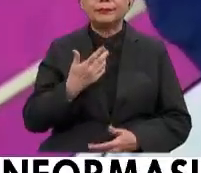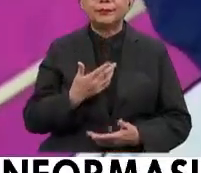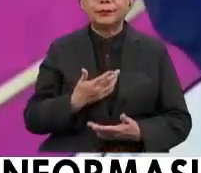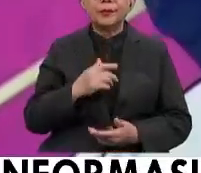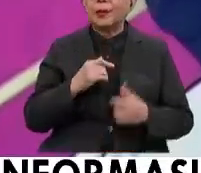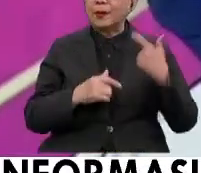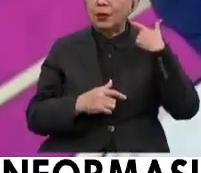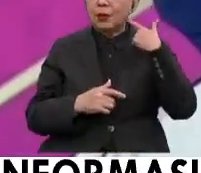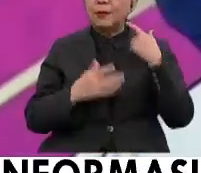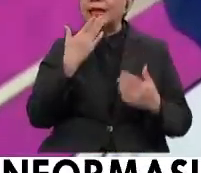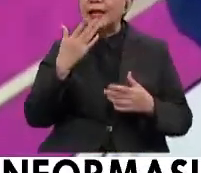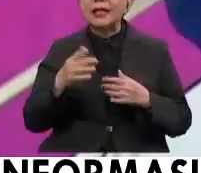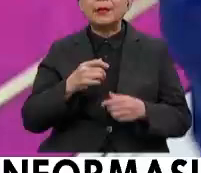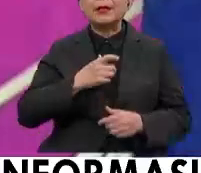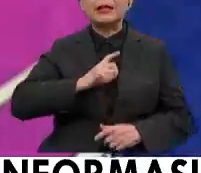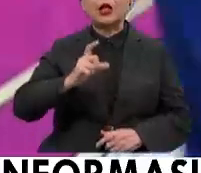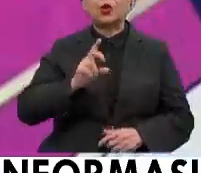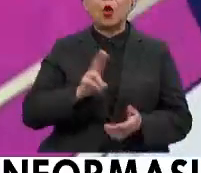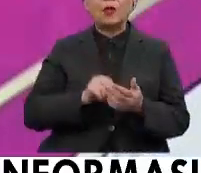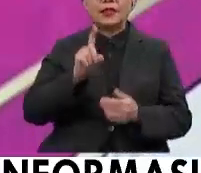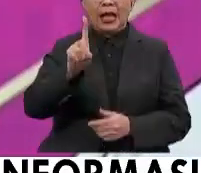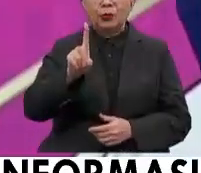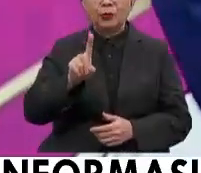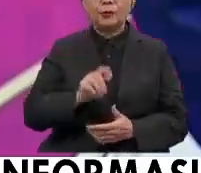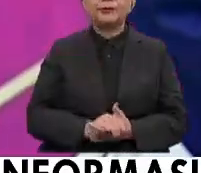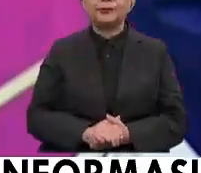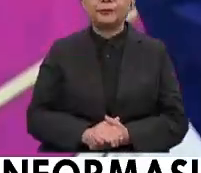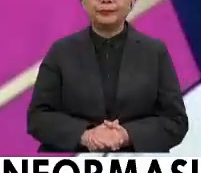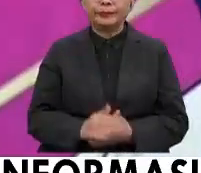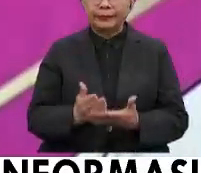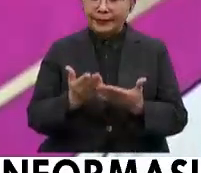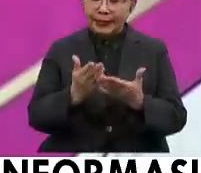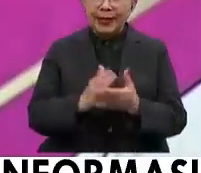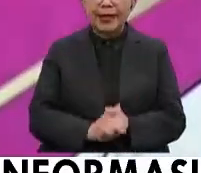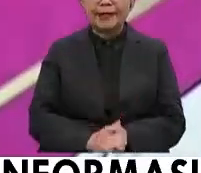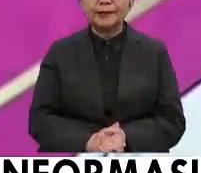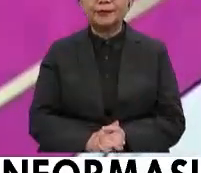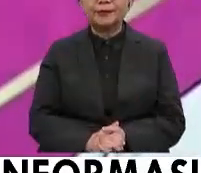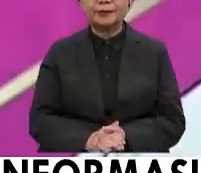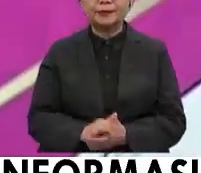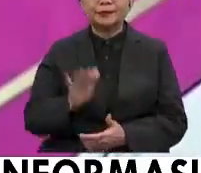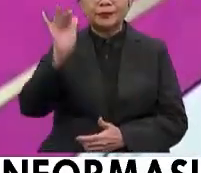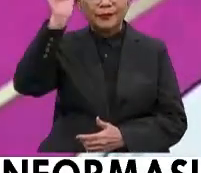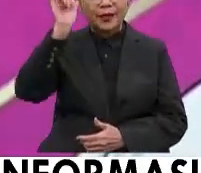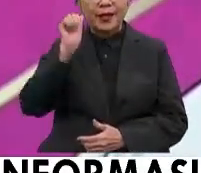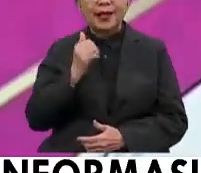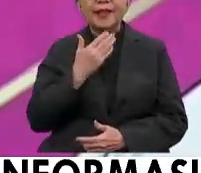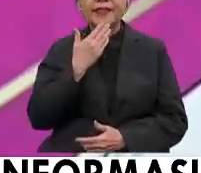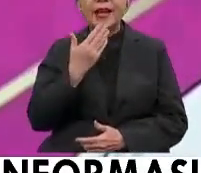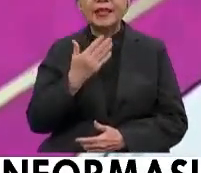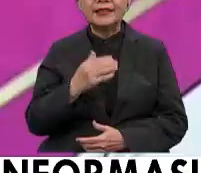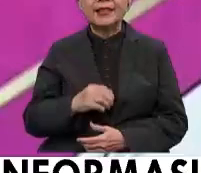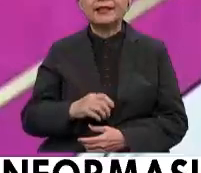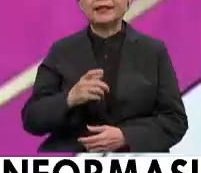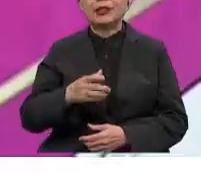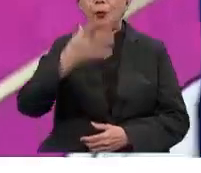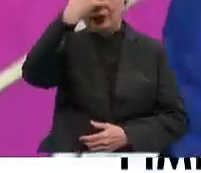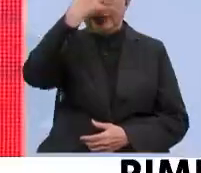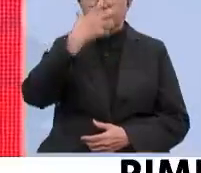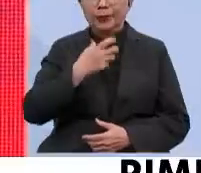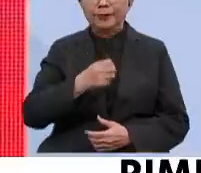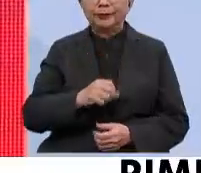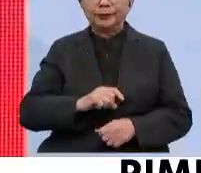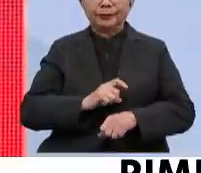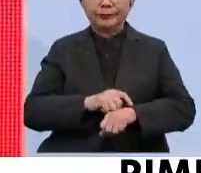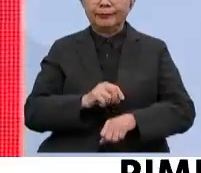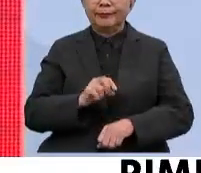1. Paslon nomor urut 3, silakan sampaikan pertanyaan Anda. Waktu Anda 1 menit dimulai ketika